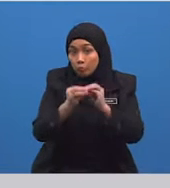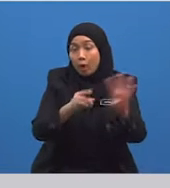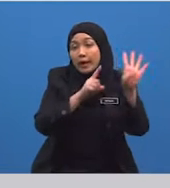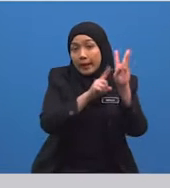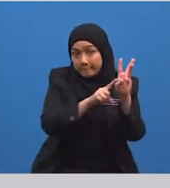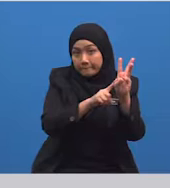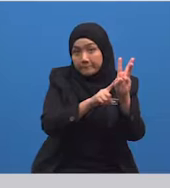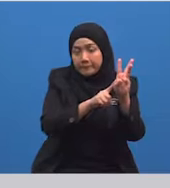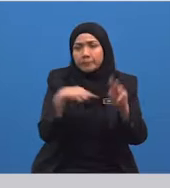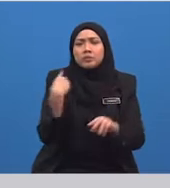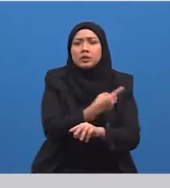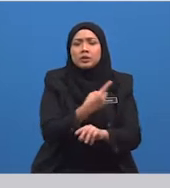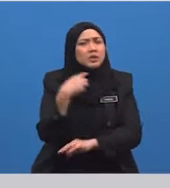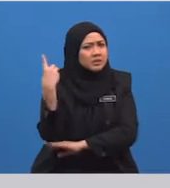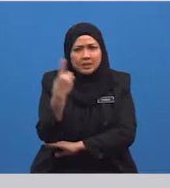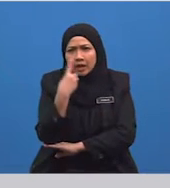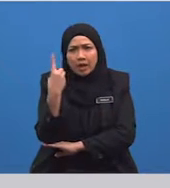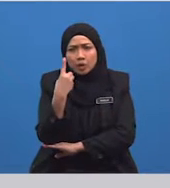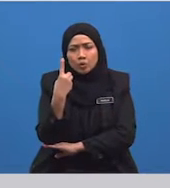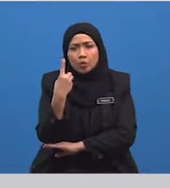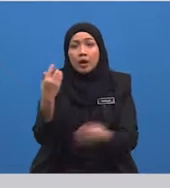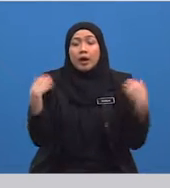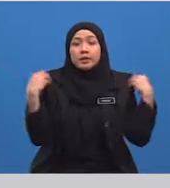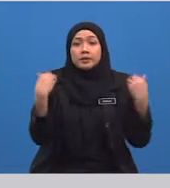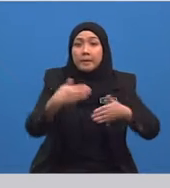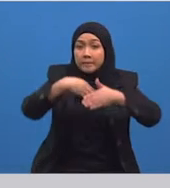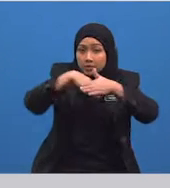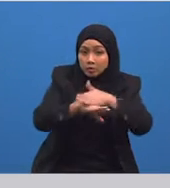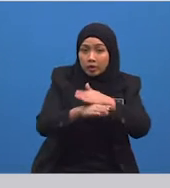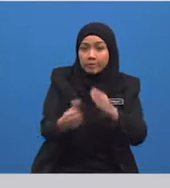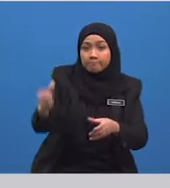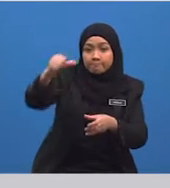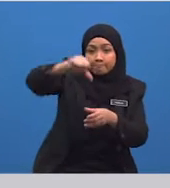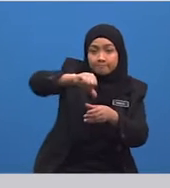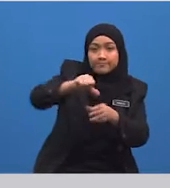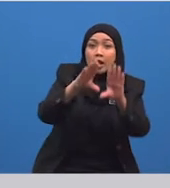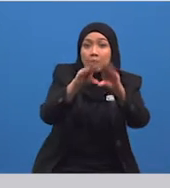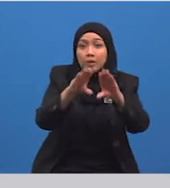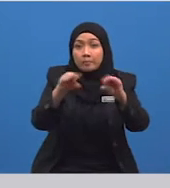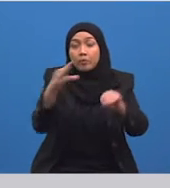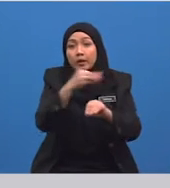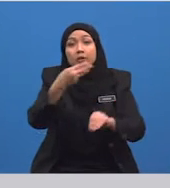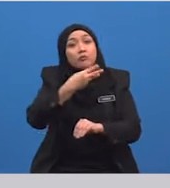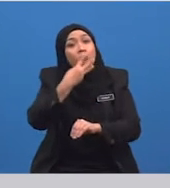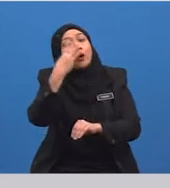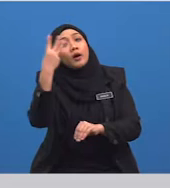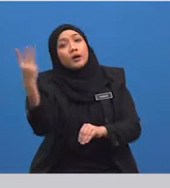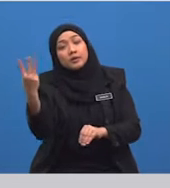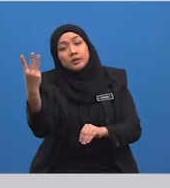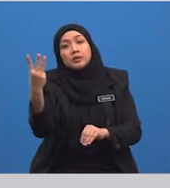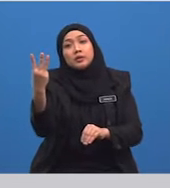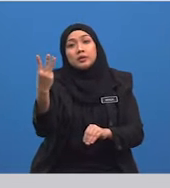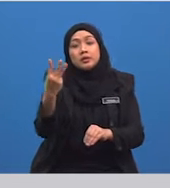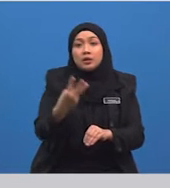Keenam, kita seringkali menambah pelembut fabrik semasa membasuh pakaian untuk mengurangkan